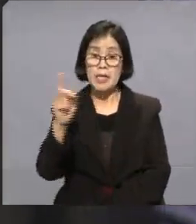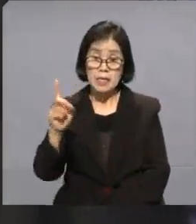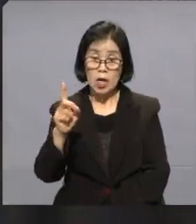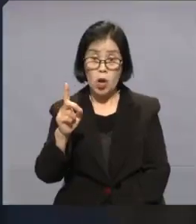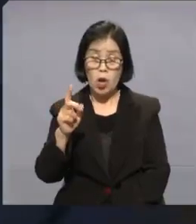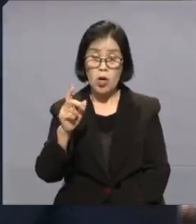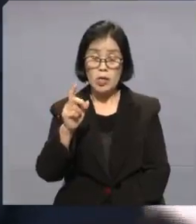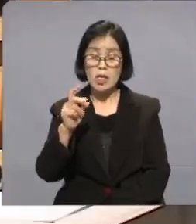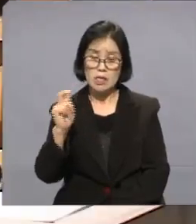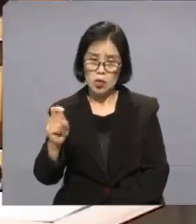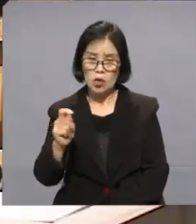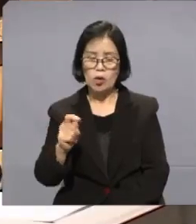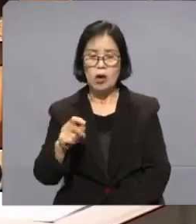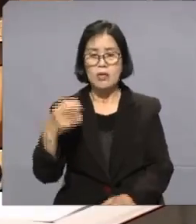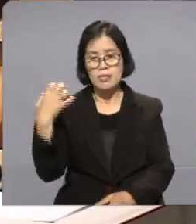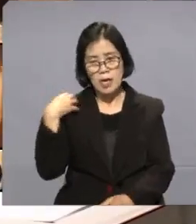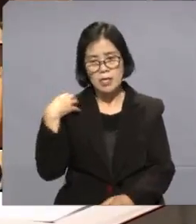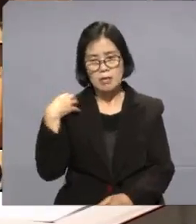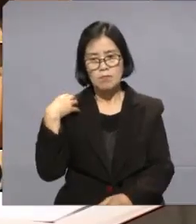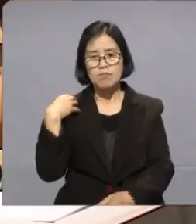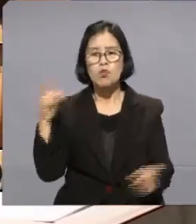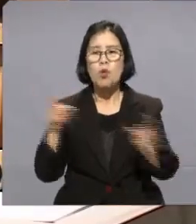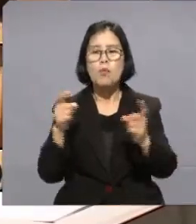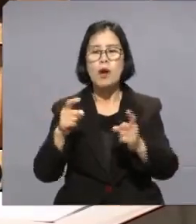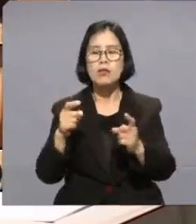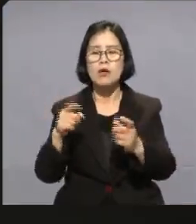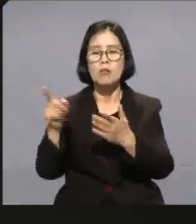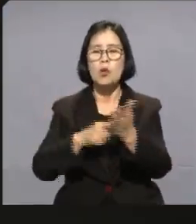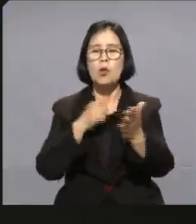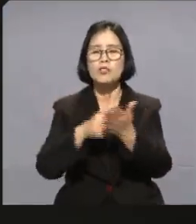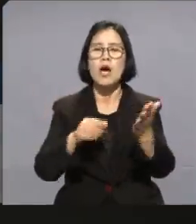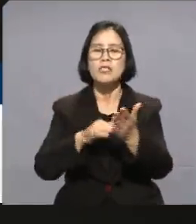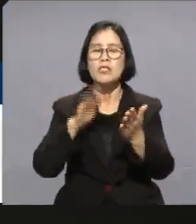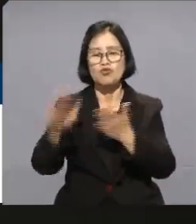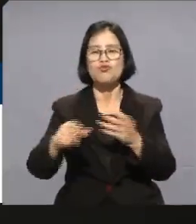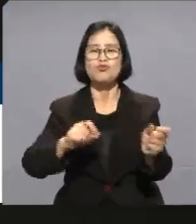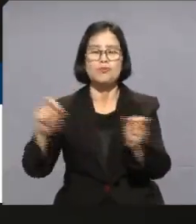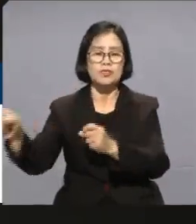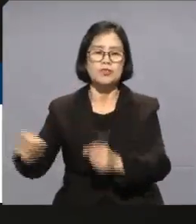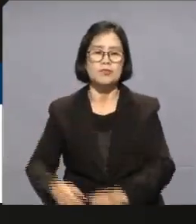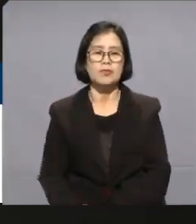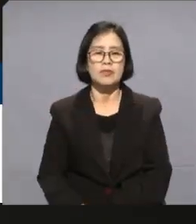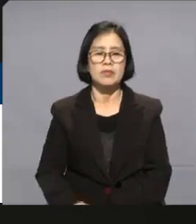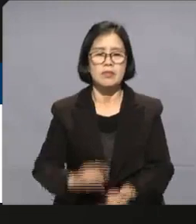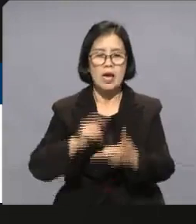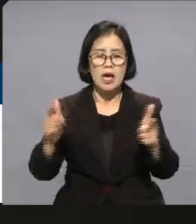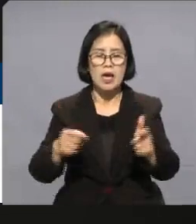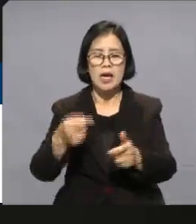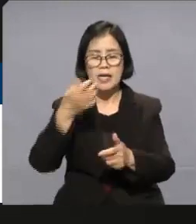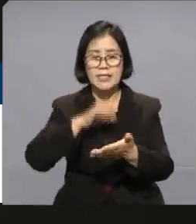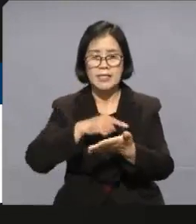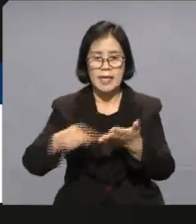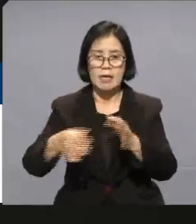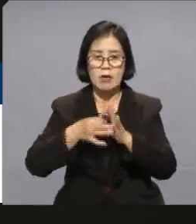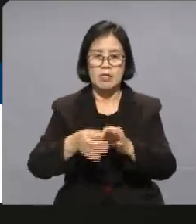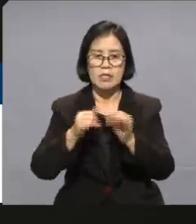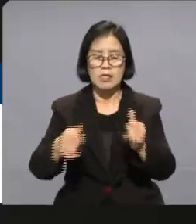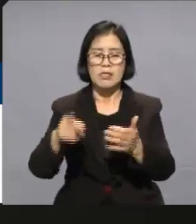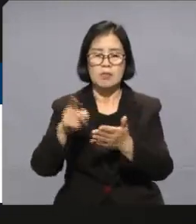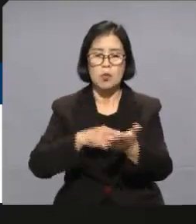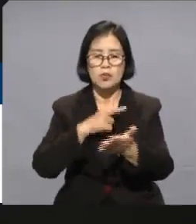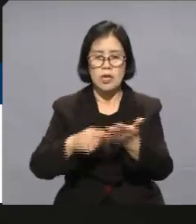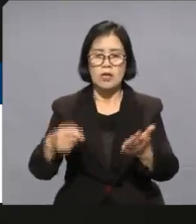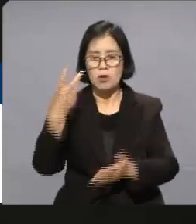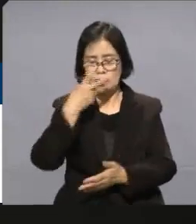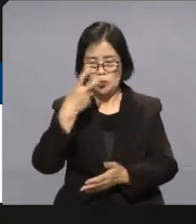책임 공방은 보상 이후로 미뤘습니다. 다양한 이해관계자분들의 대한 보상을